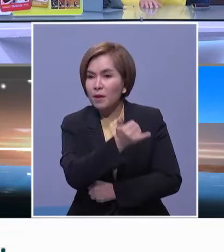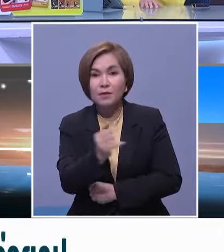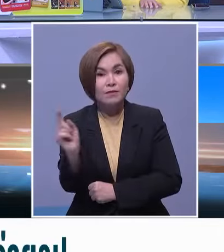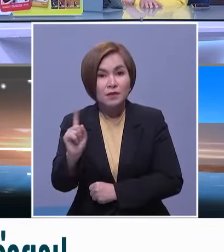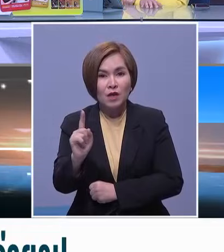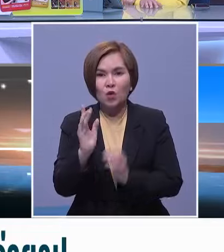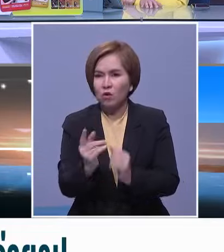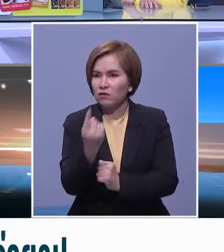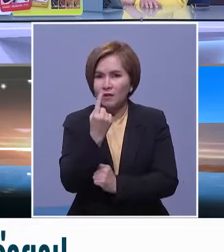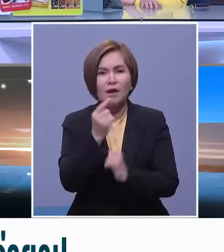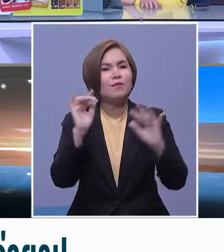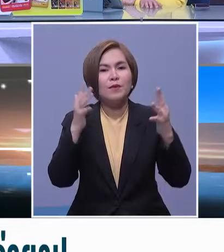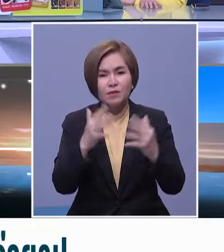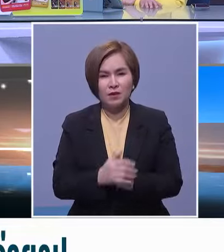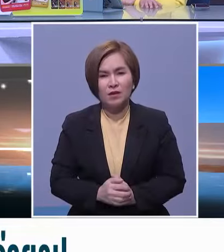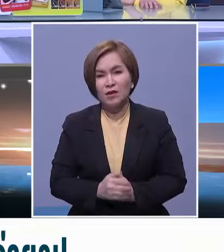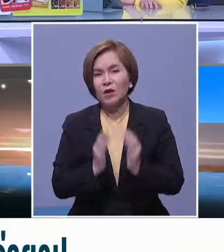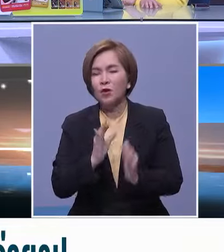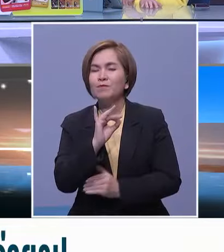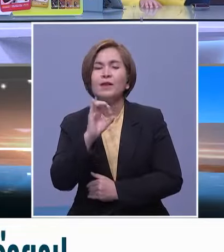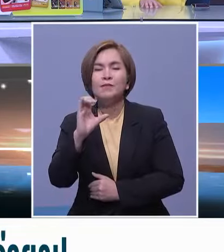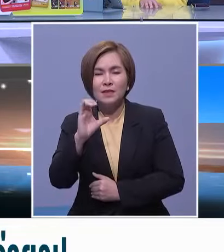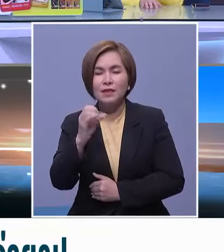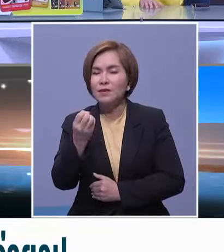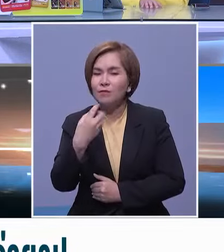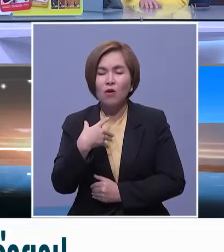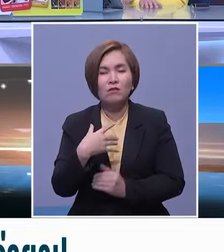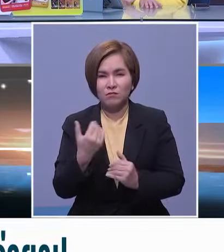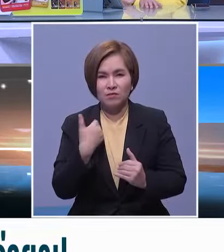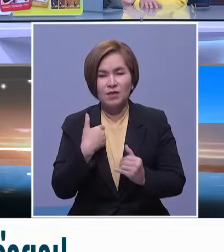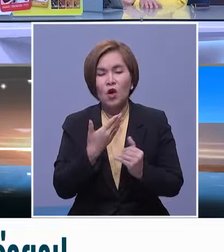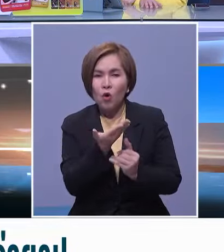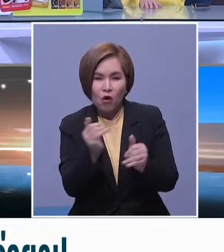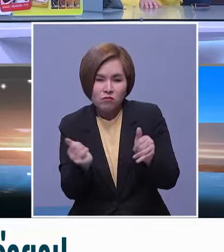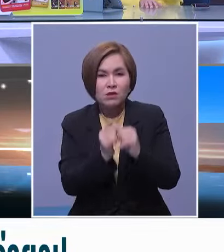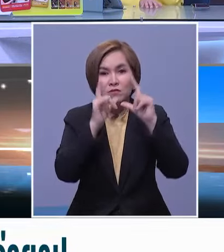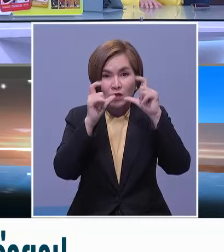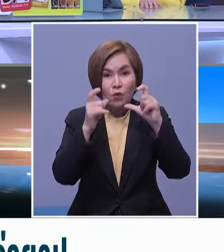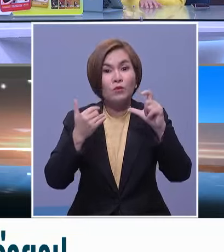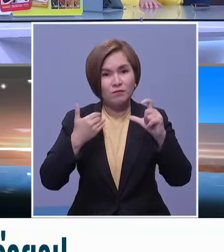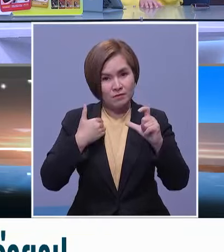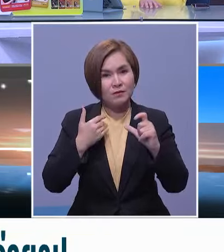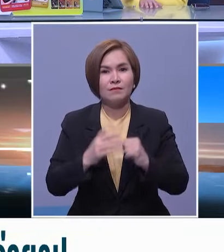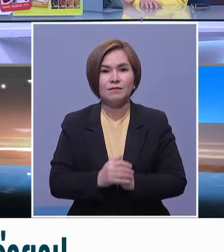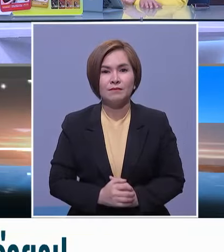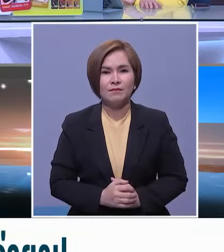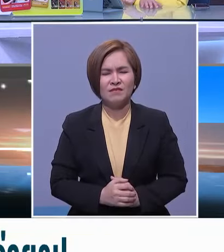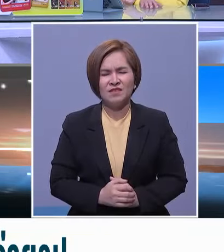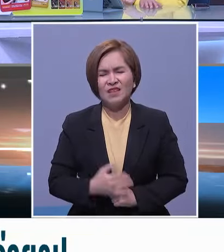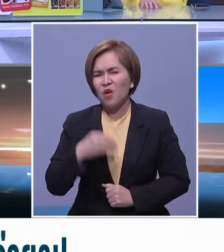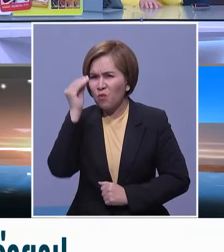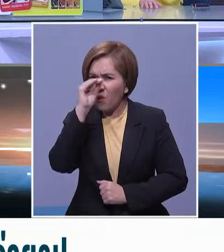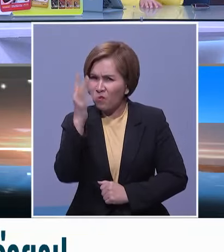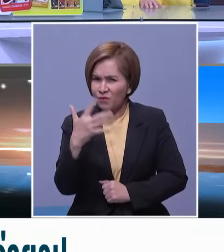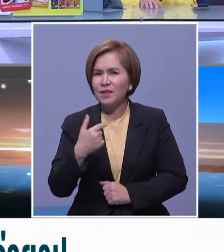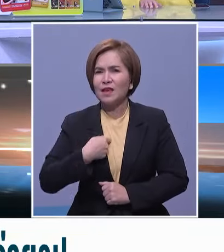ไม่เคยถูกใครด่าเลย มีแต่คนเป็น FC มีแต่คนมาถ่ายรูปคือพูดแล้วท่านบอกว่า พูดแล้วจะหาว่าคุย